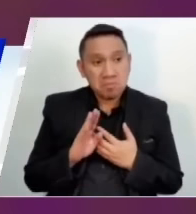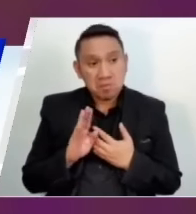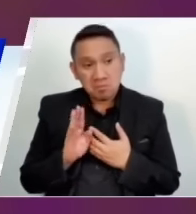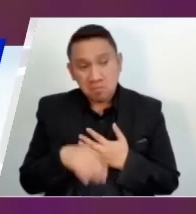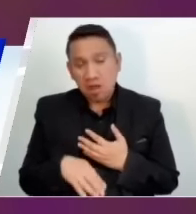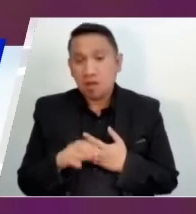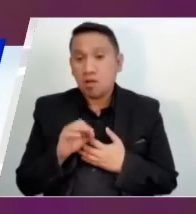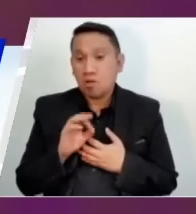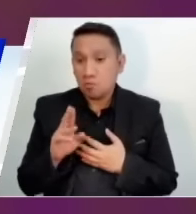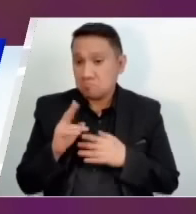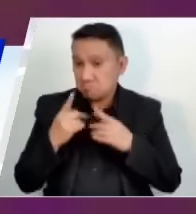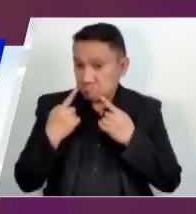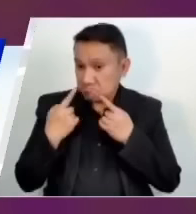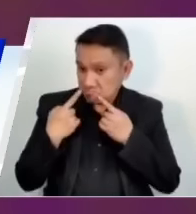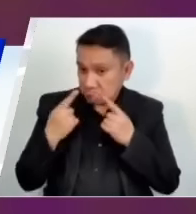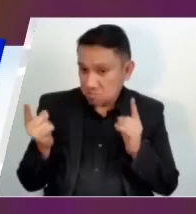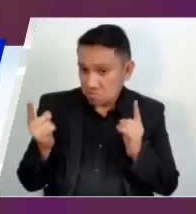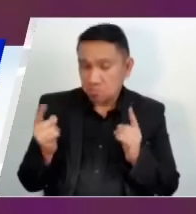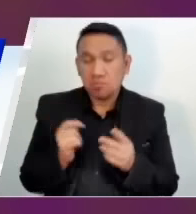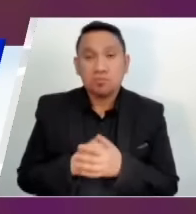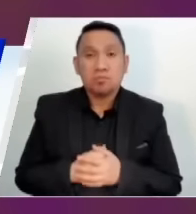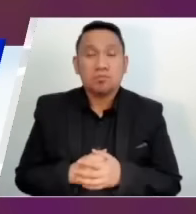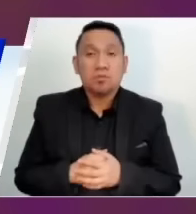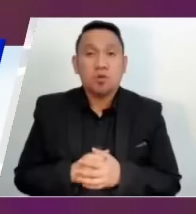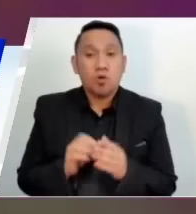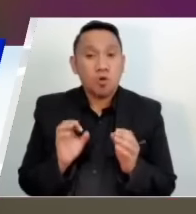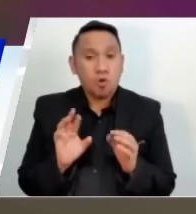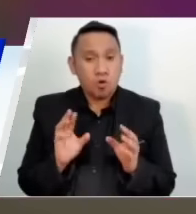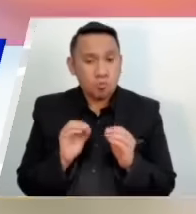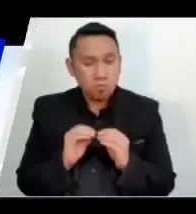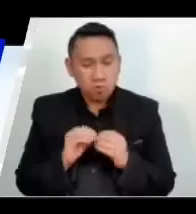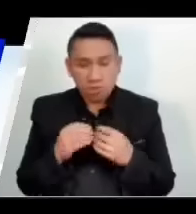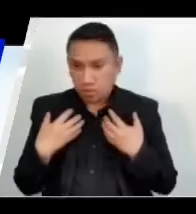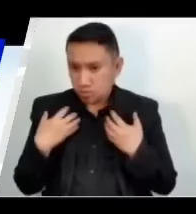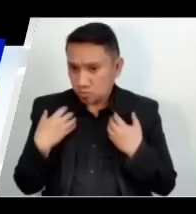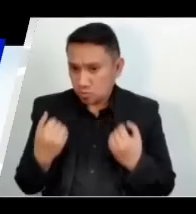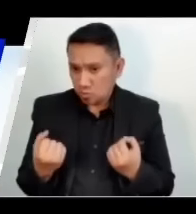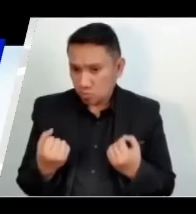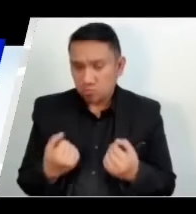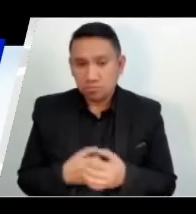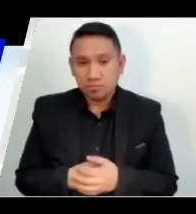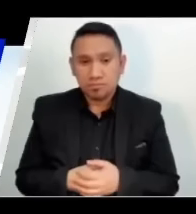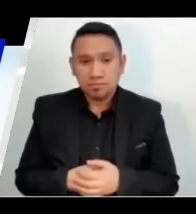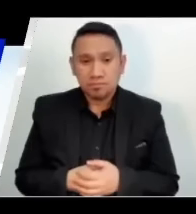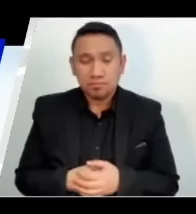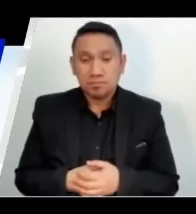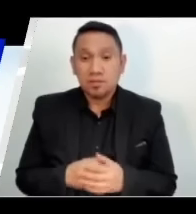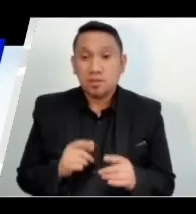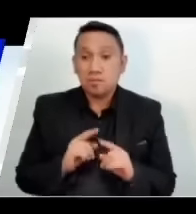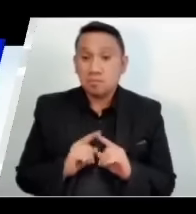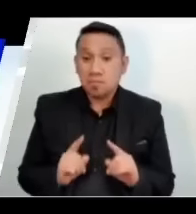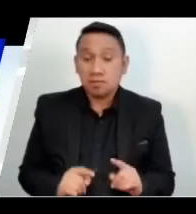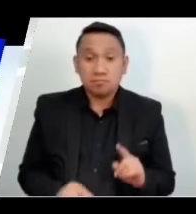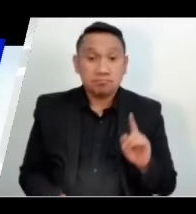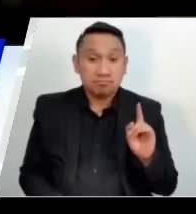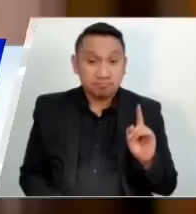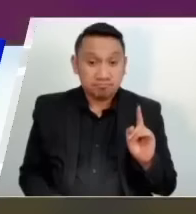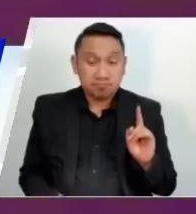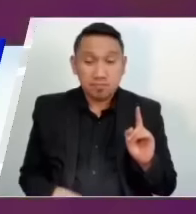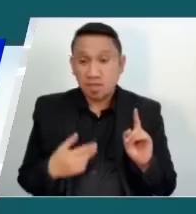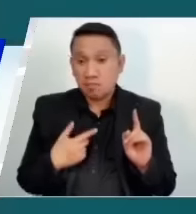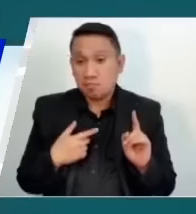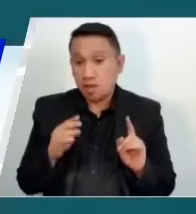Tatagumbay ba sa panunuyo si Dominic or sila ni Bea? We don't know. Nilinaw din ni Tito Boy ang ilang lumulutang na